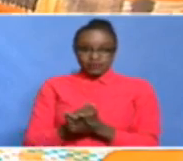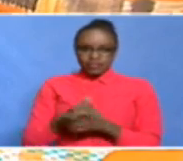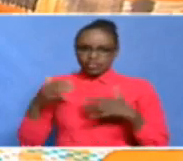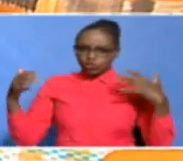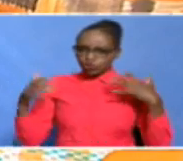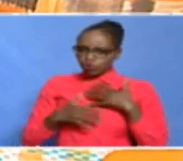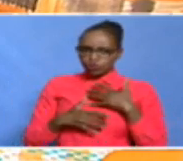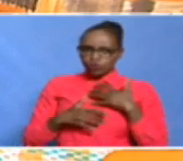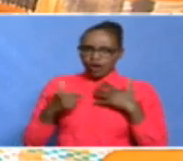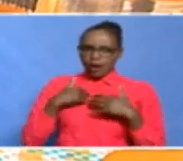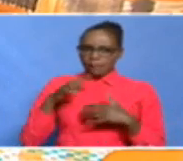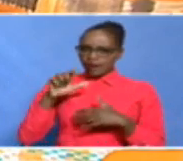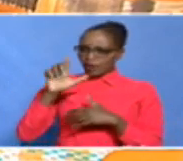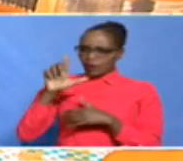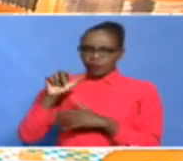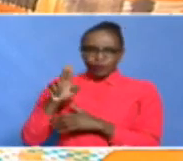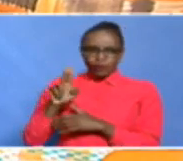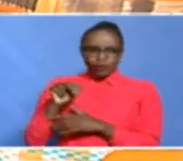anshtua.